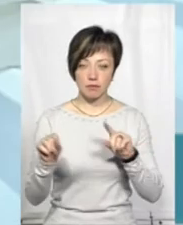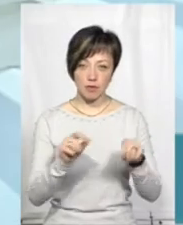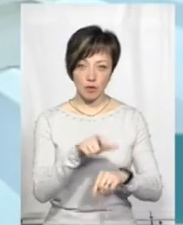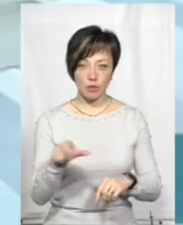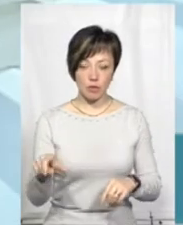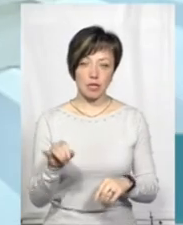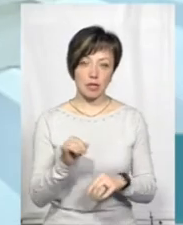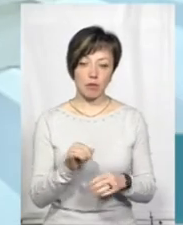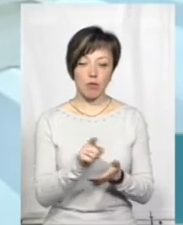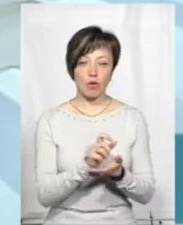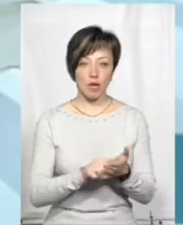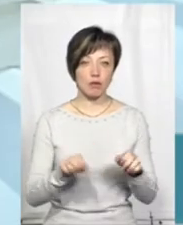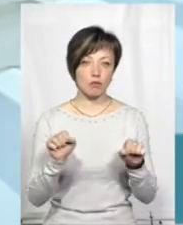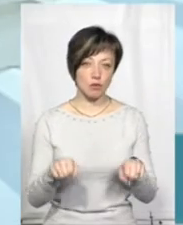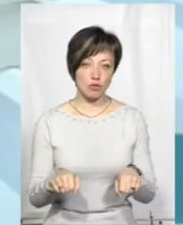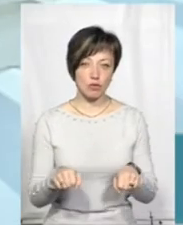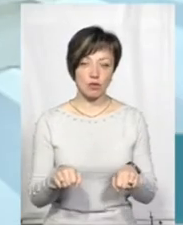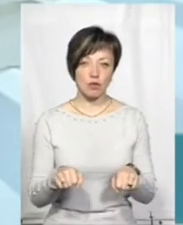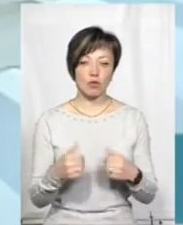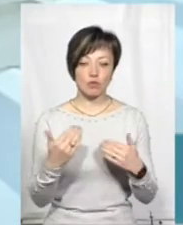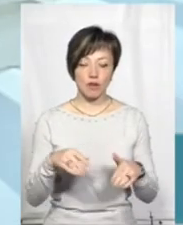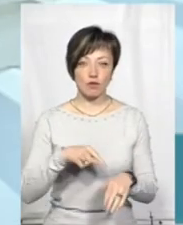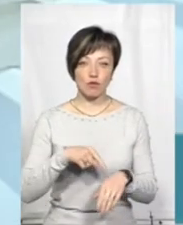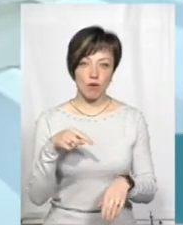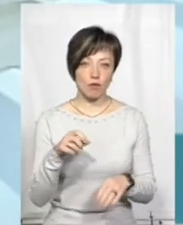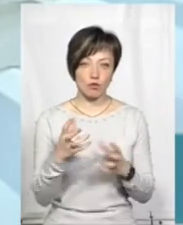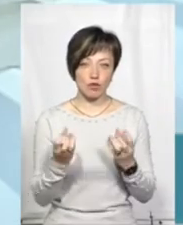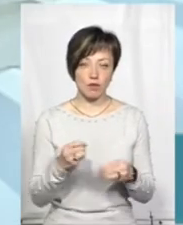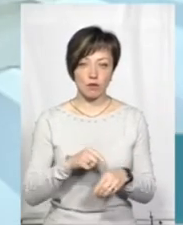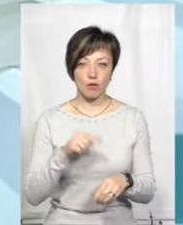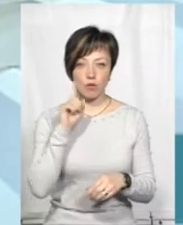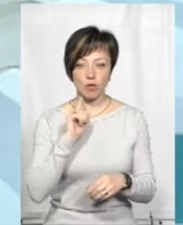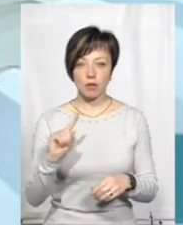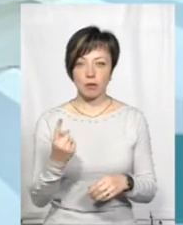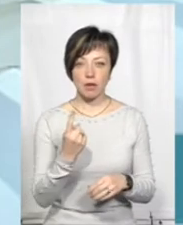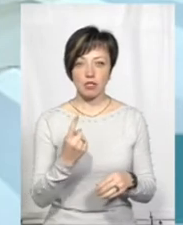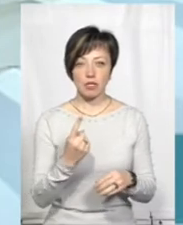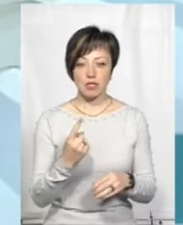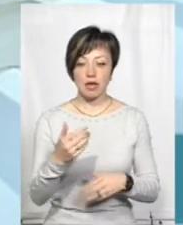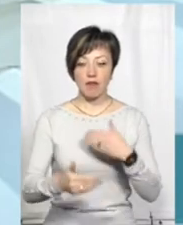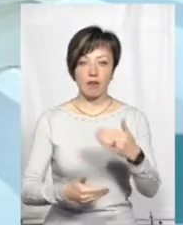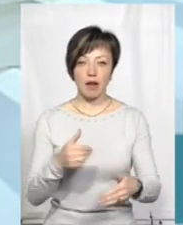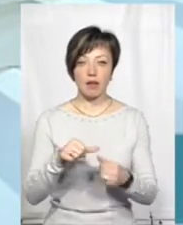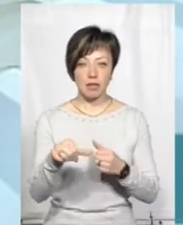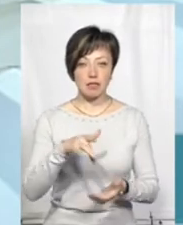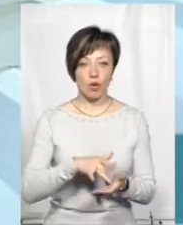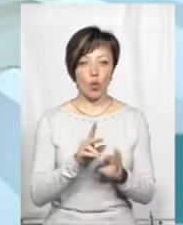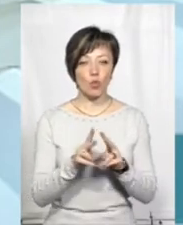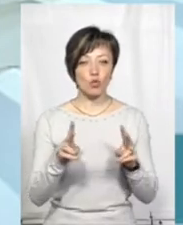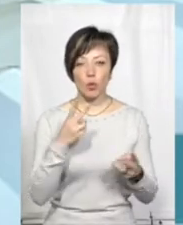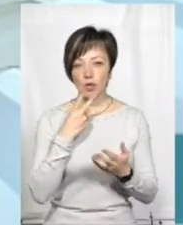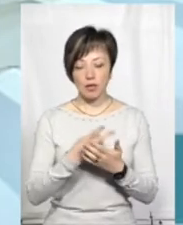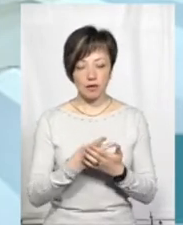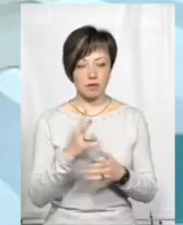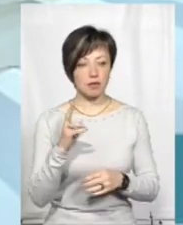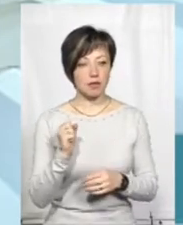населення, і тому податки можуть, скажімо так, вони може вже відчувають, може і не відчувають поки що на перших хвилях децентралізації, але хто